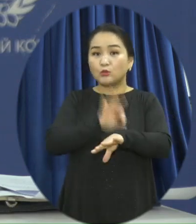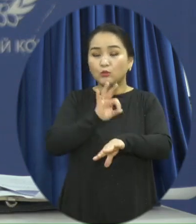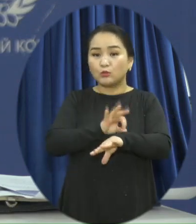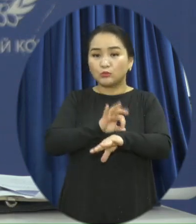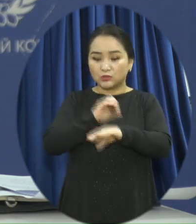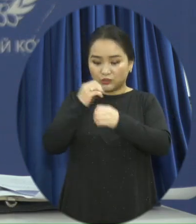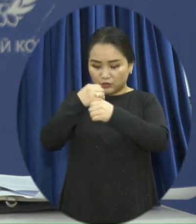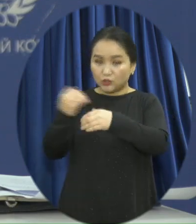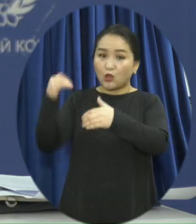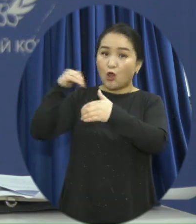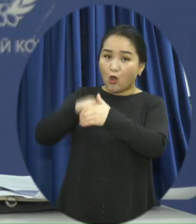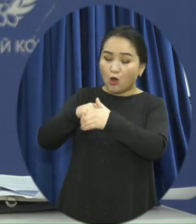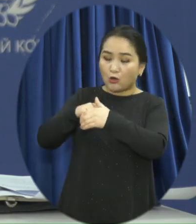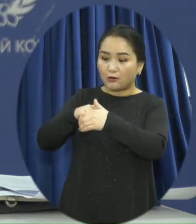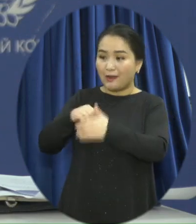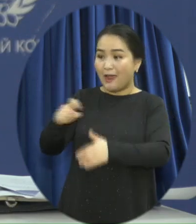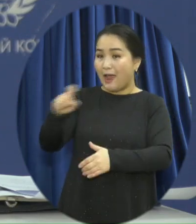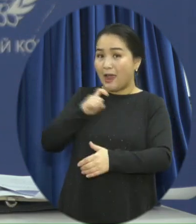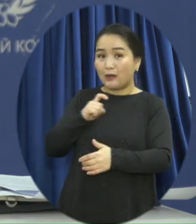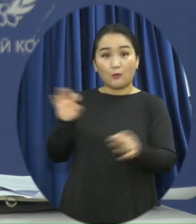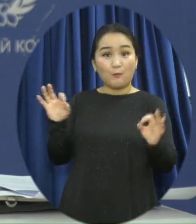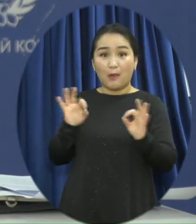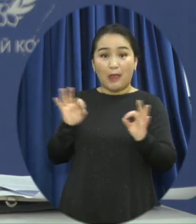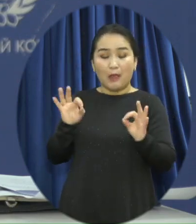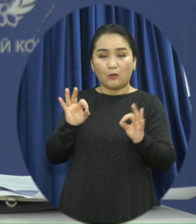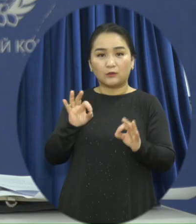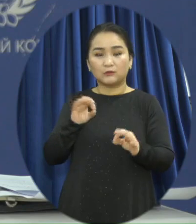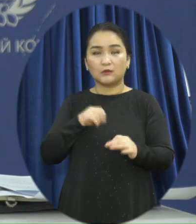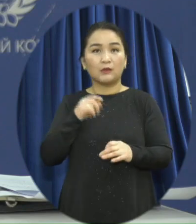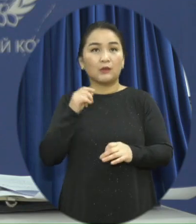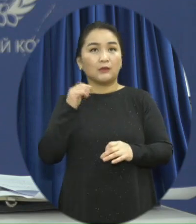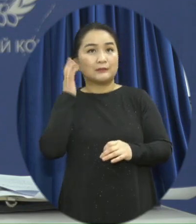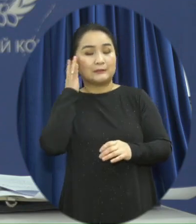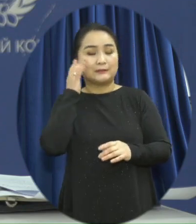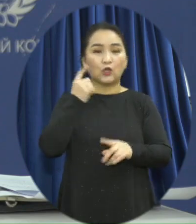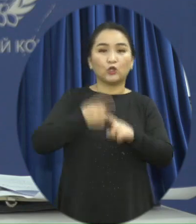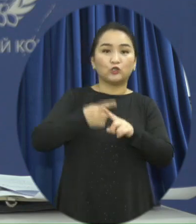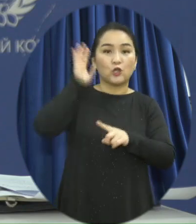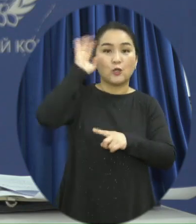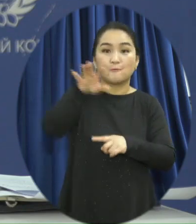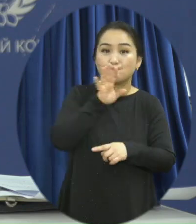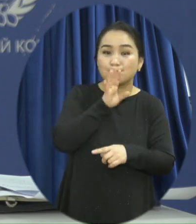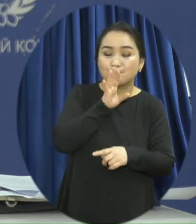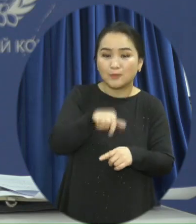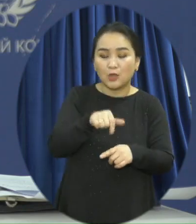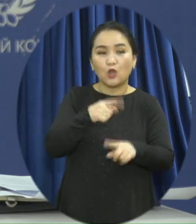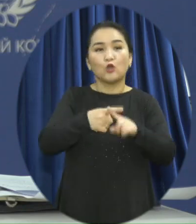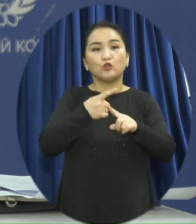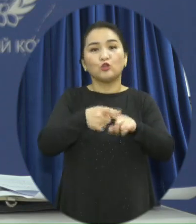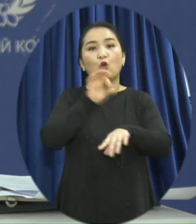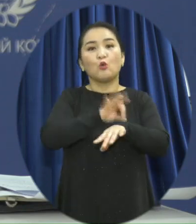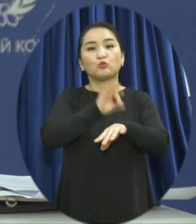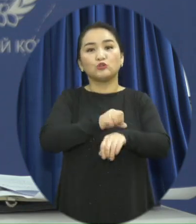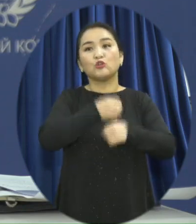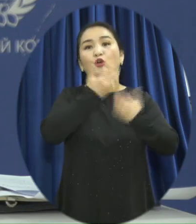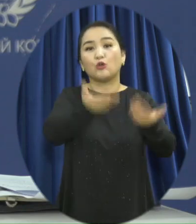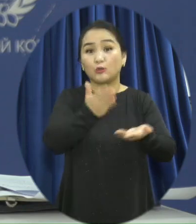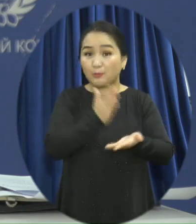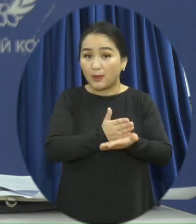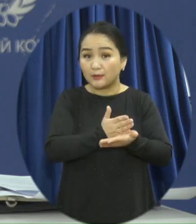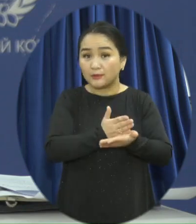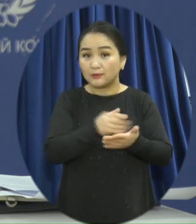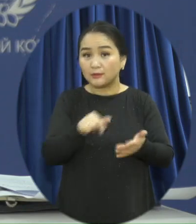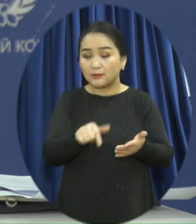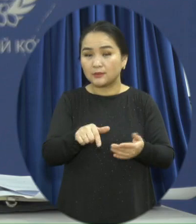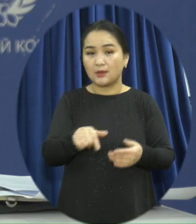өгчөөд шинжилгээнийхээ хариуг гараагүй байхад янз бүрийн аргаар хөдөө орон нутг руу явж хөдөө орон нутгад бас өвчлөл гаргаж байна. Энэ бол